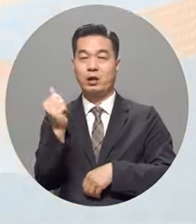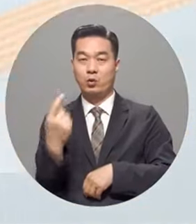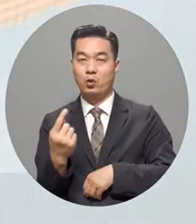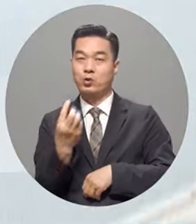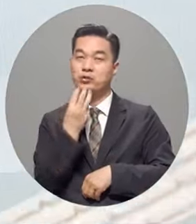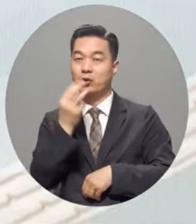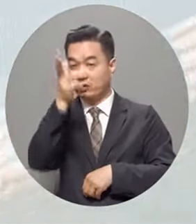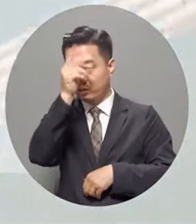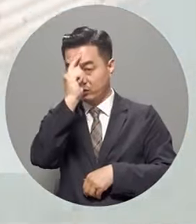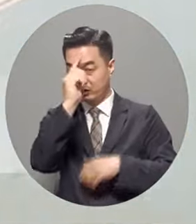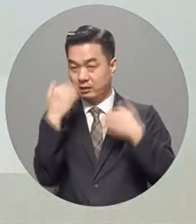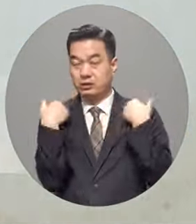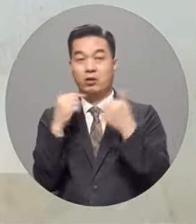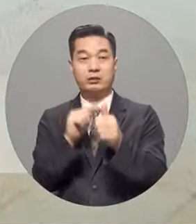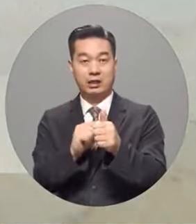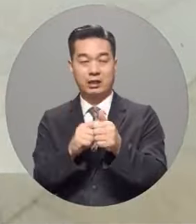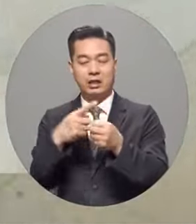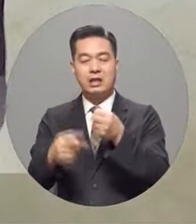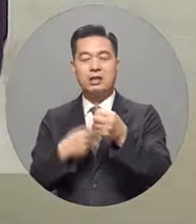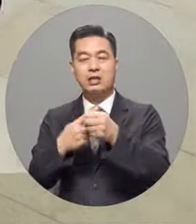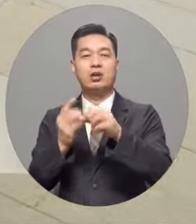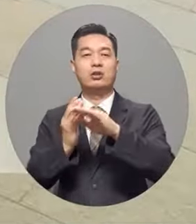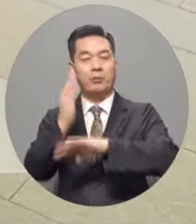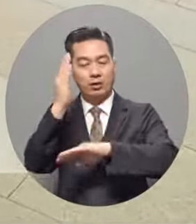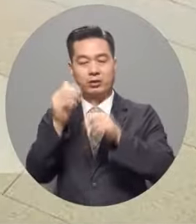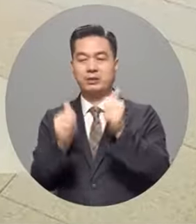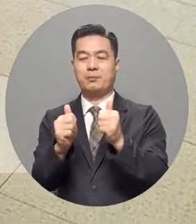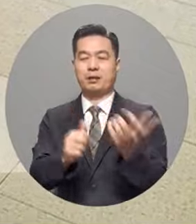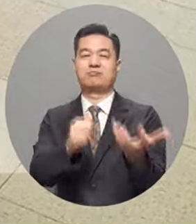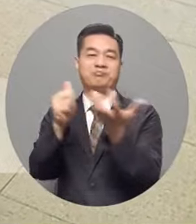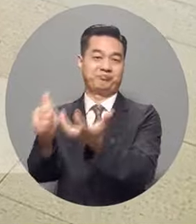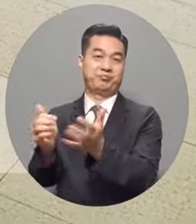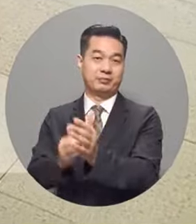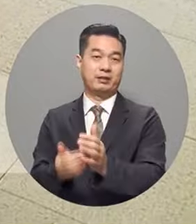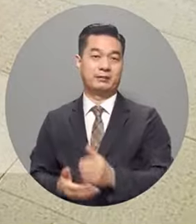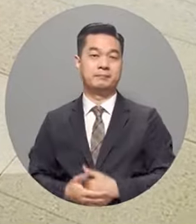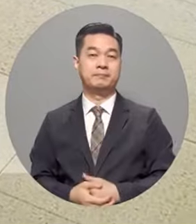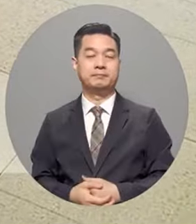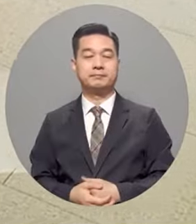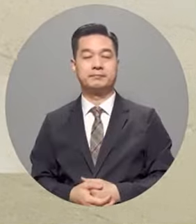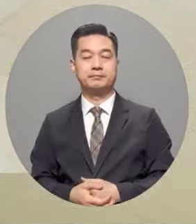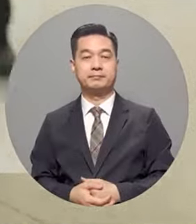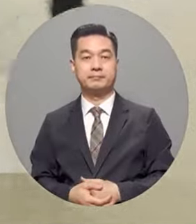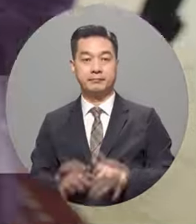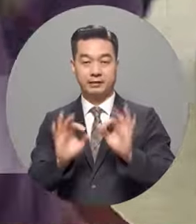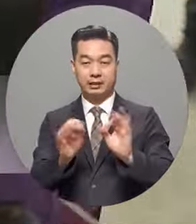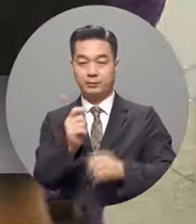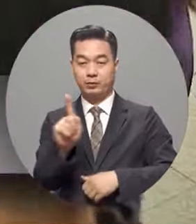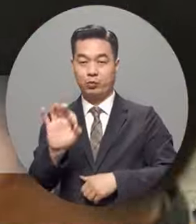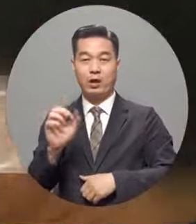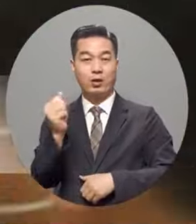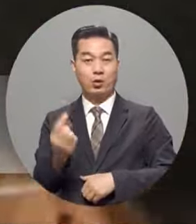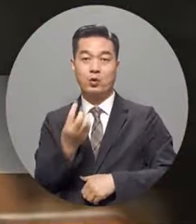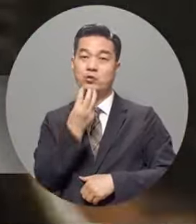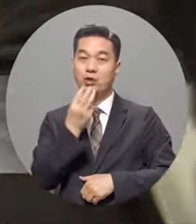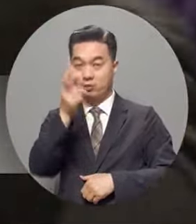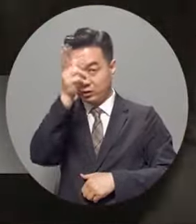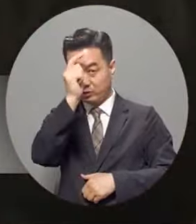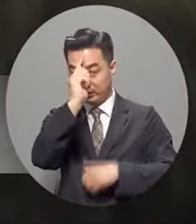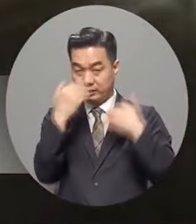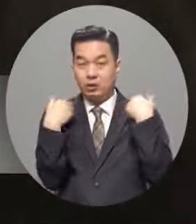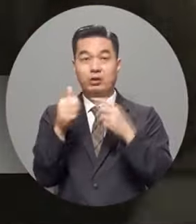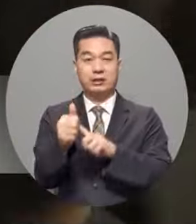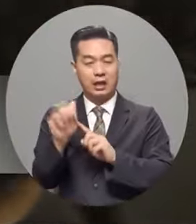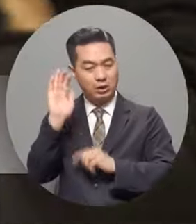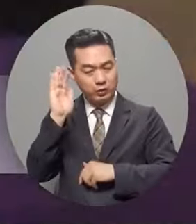경찰청장은 사고 1년이 넘어서야 재판에 넘겨졌습니다 김광호 전 서울청장은 최근 재판의 증인으로